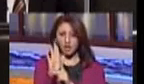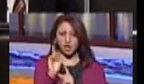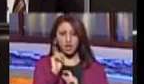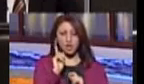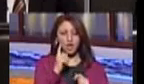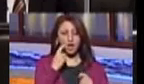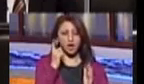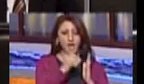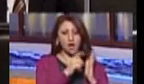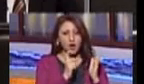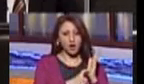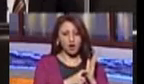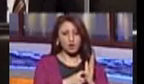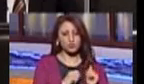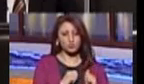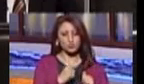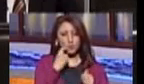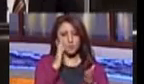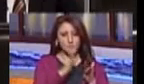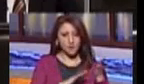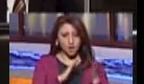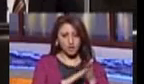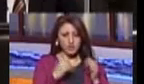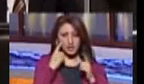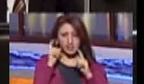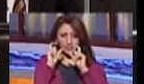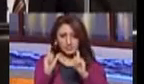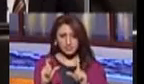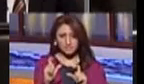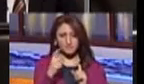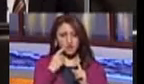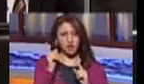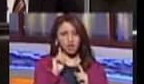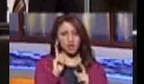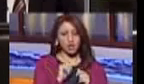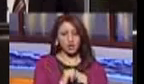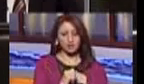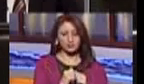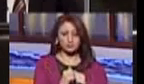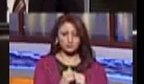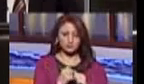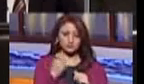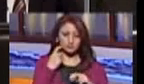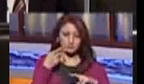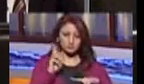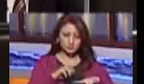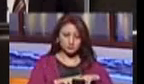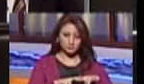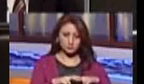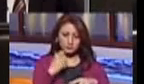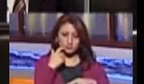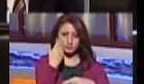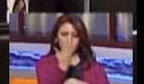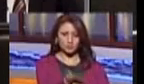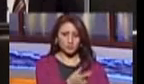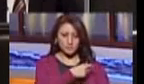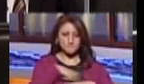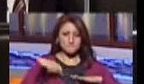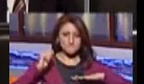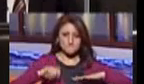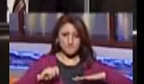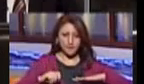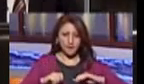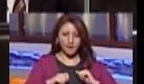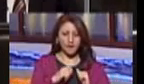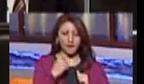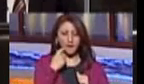طبقا لقانون الإجراءات الجنائية الدفاع عن المتهم في جناية الغائب. ومع ذلك تقدمنا إلى المحكمة في